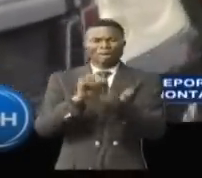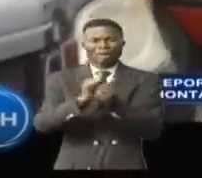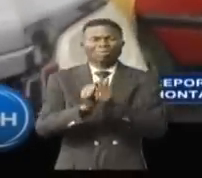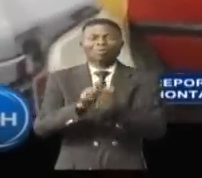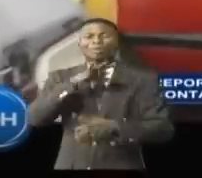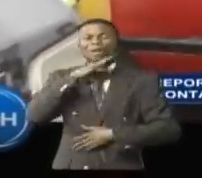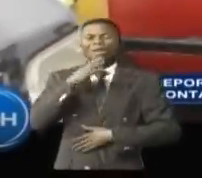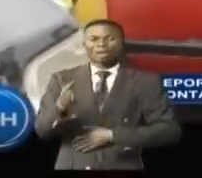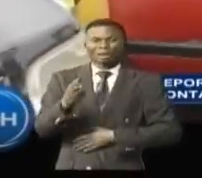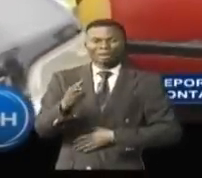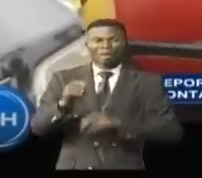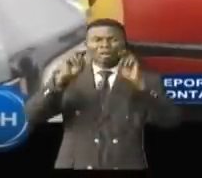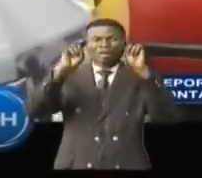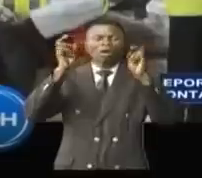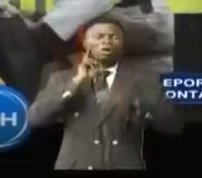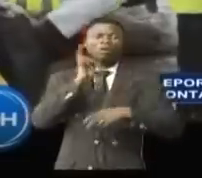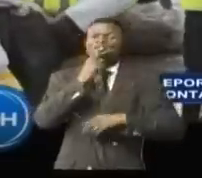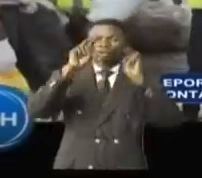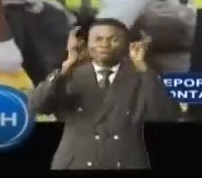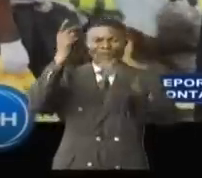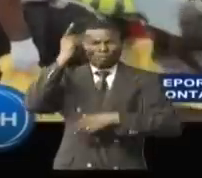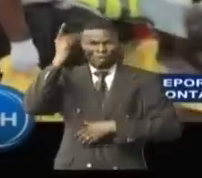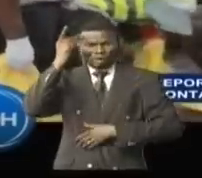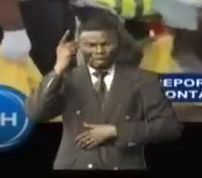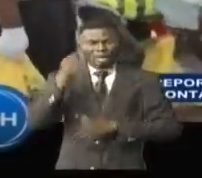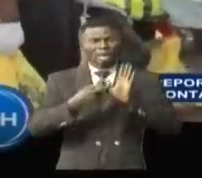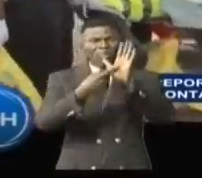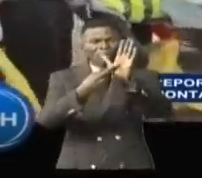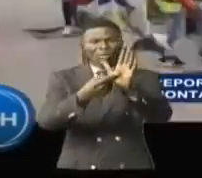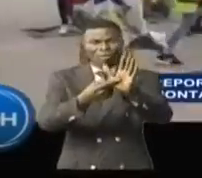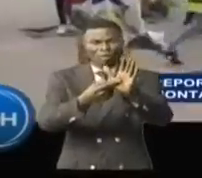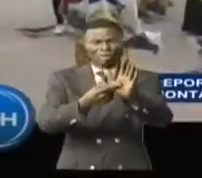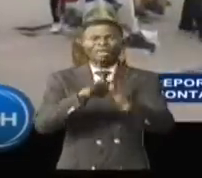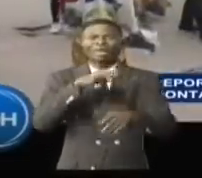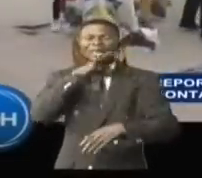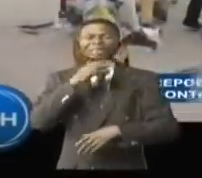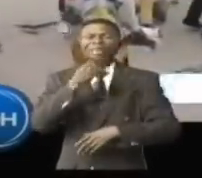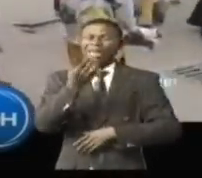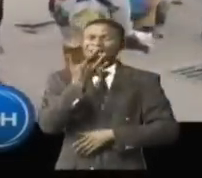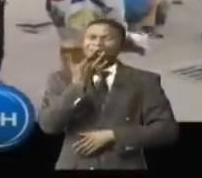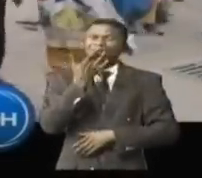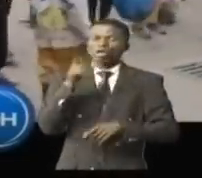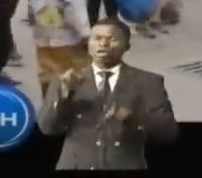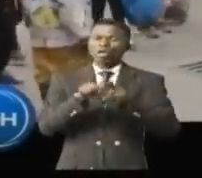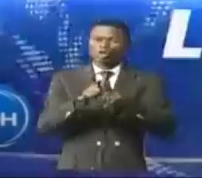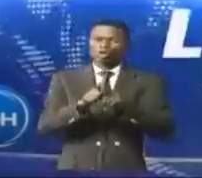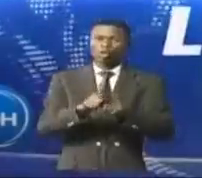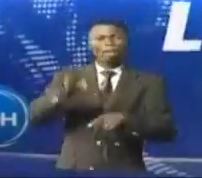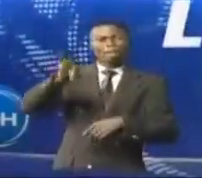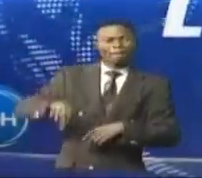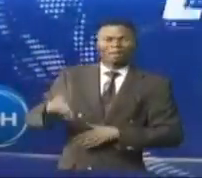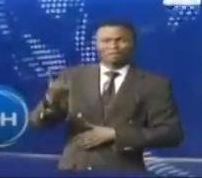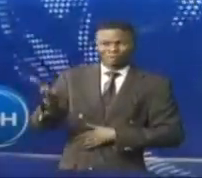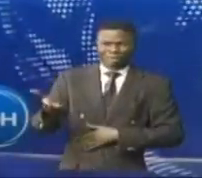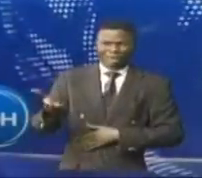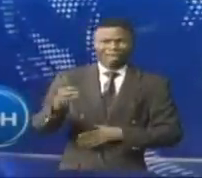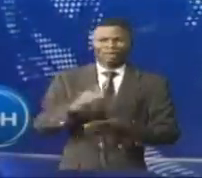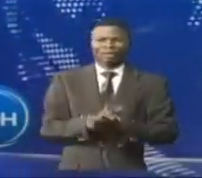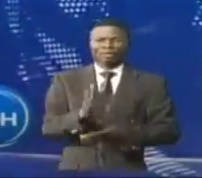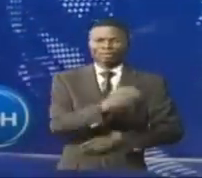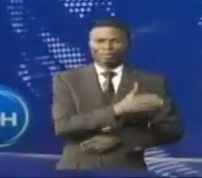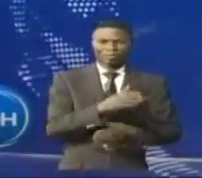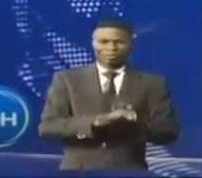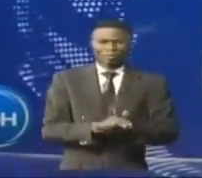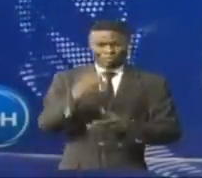salubrité, l'hôtel de ville de Kinshasa a-t-on présenté les déchets plastiques comme source de revenus. Et